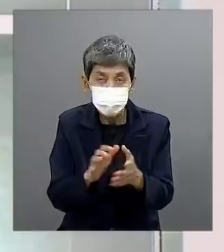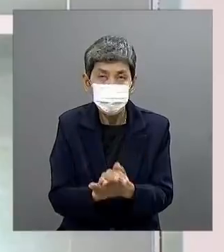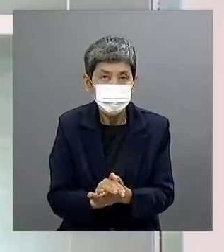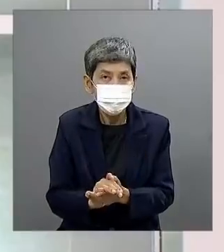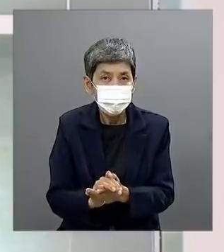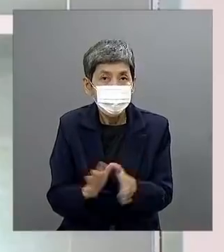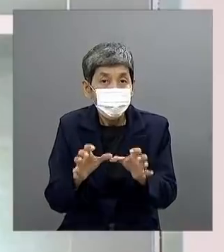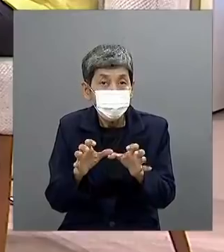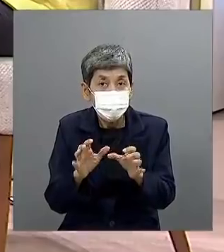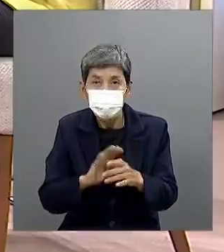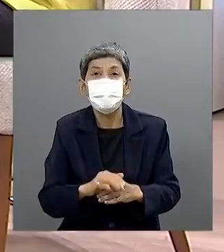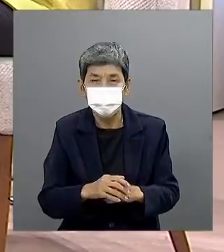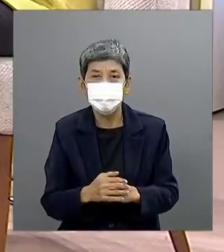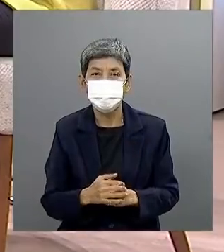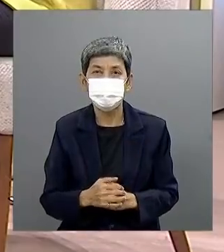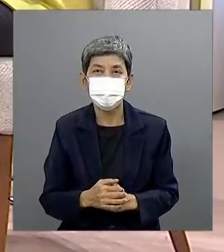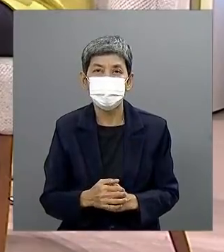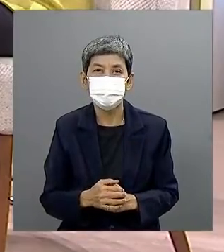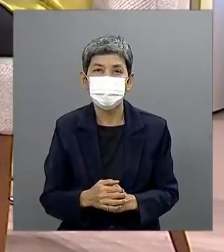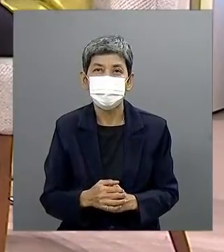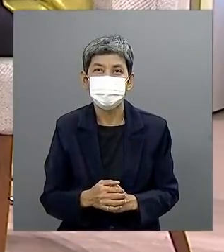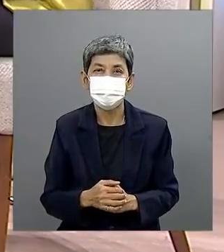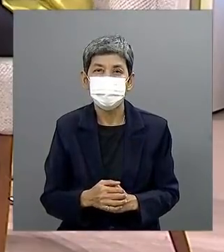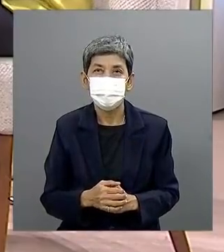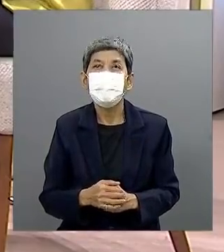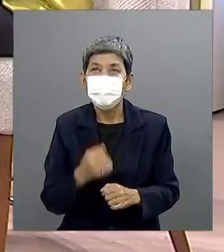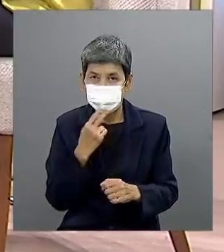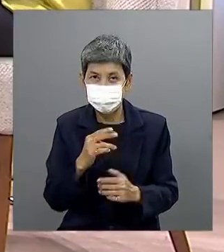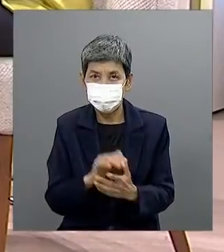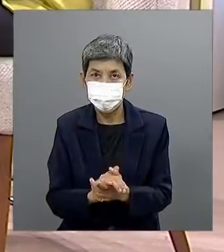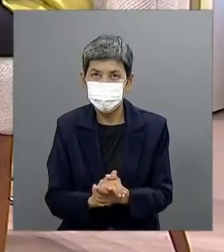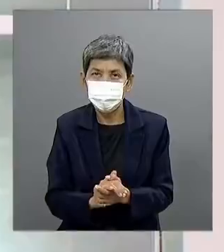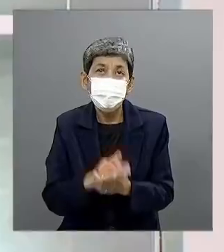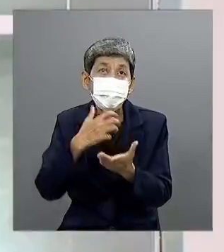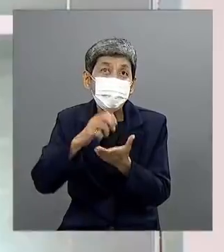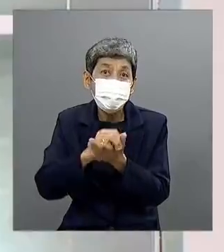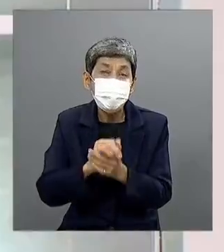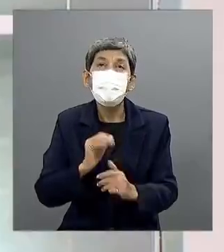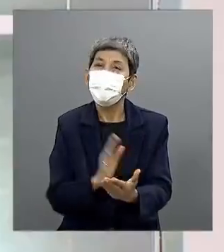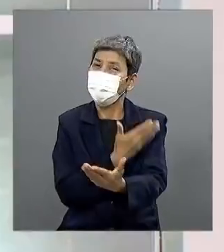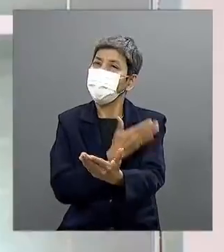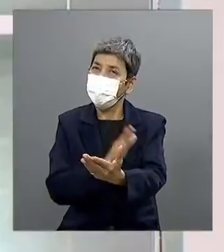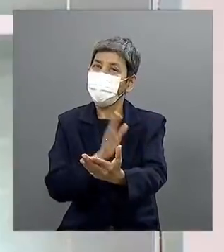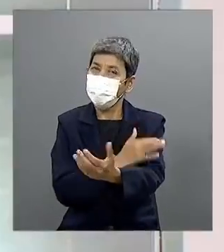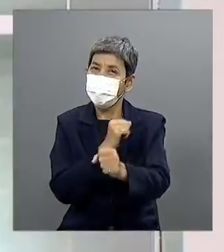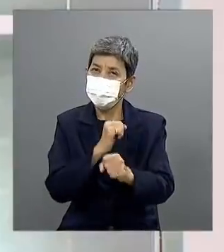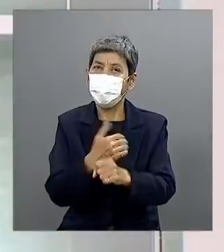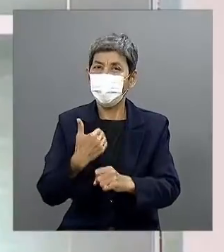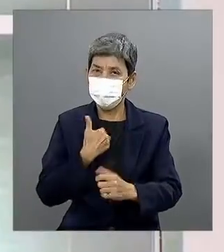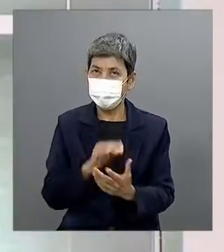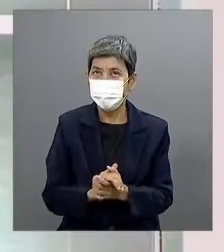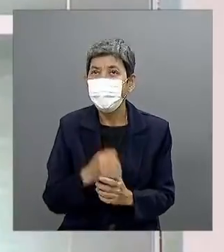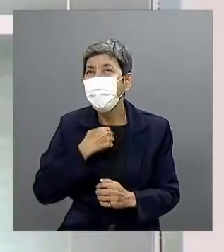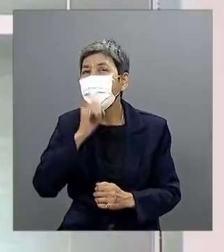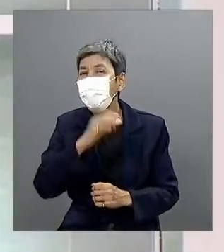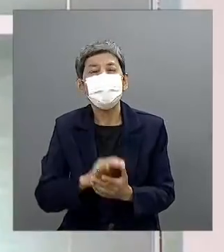ใช่ก็แต่เพลงนี ้แล้วเล่าเฉยไม่ได้นะต้องใส่ทำนองไปด้วย ต้องใส่ทำนองแล้วต้องมีท่าด้วยจะมาแบบนั่งธรรมดา